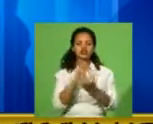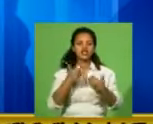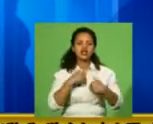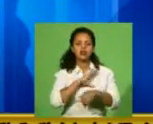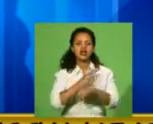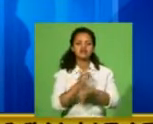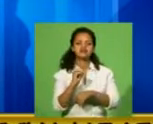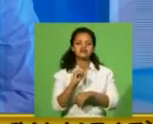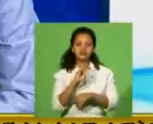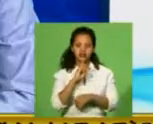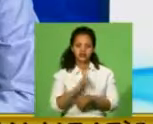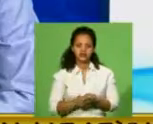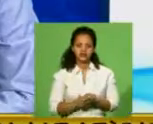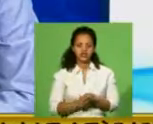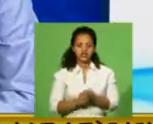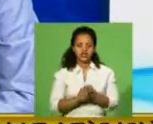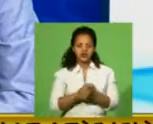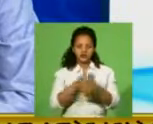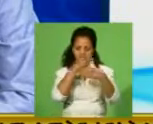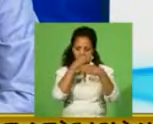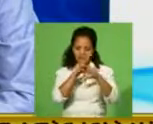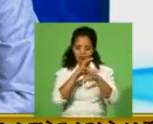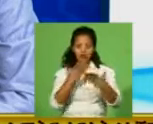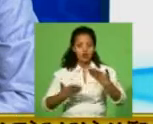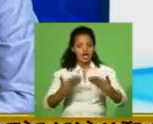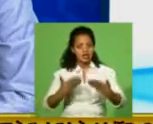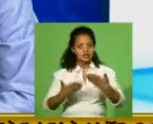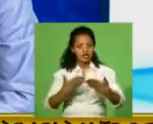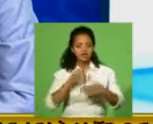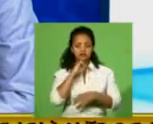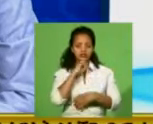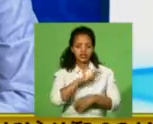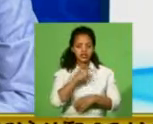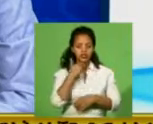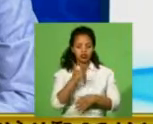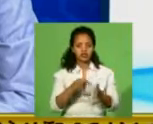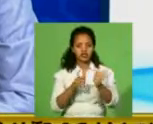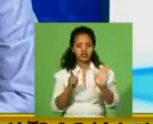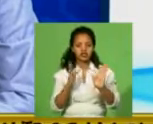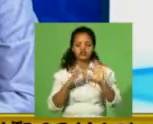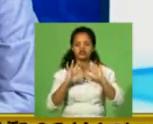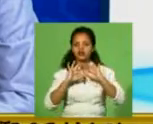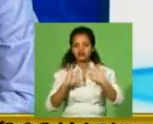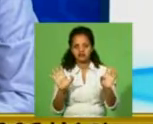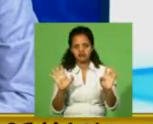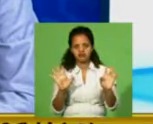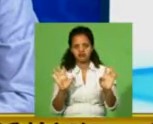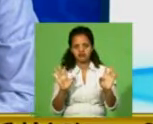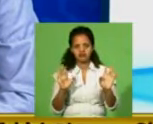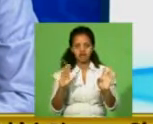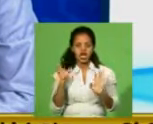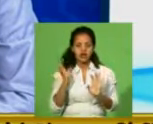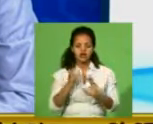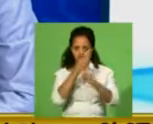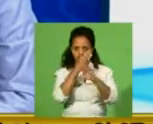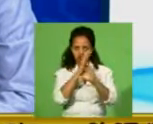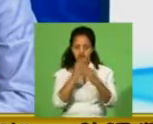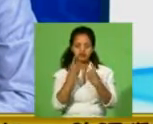አቅም ምን ያህል ነው? ከላብራቶሪ አንጻር ብልሽት ተብሎ የሚገለጽ ያው ችግር የለውም። የሐዋሳ ላብራቶሪ